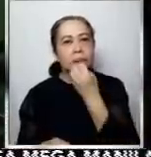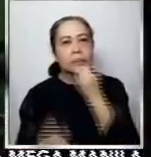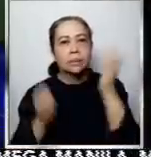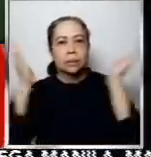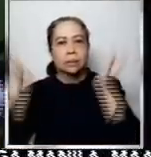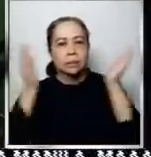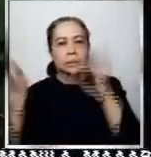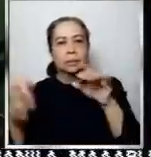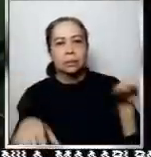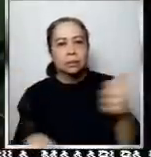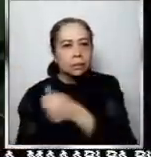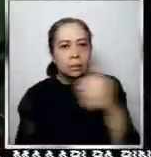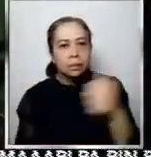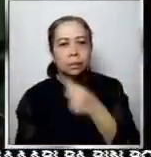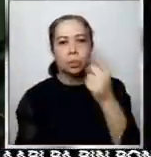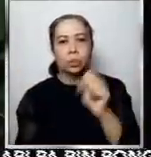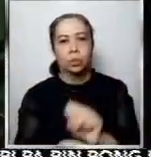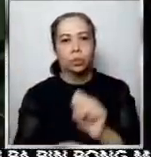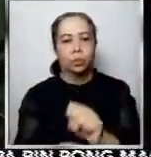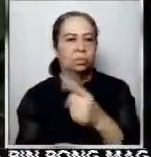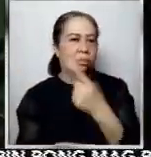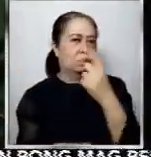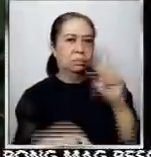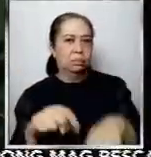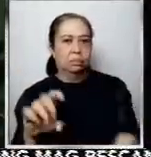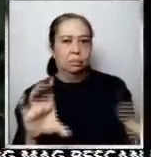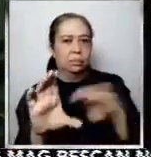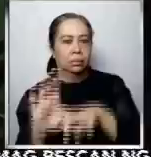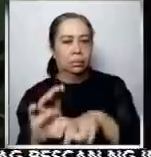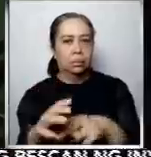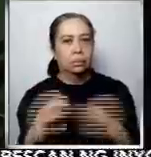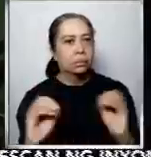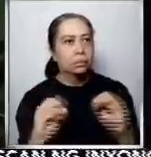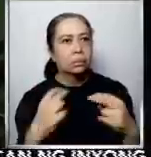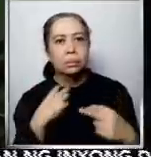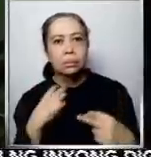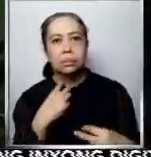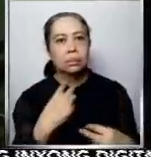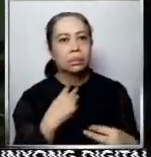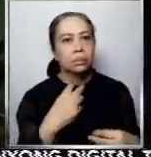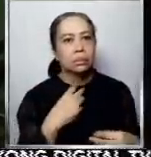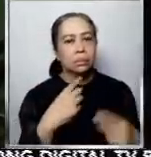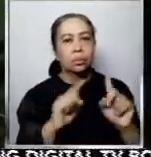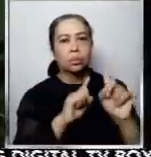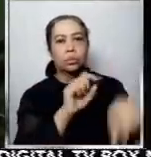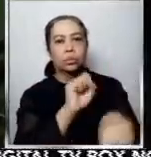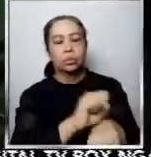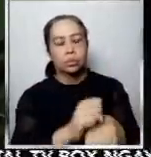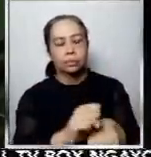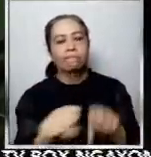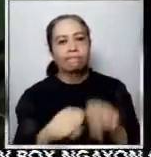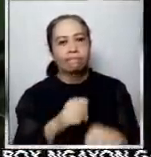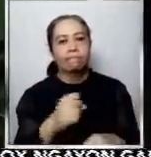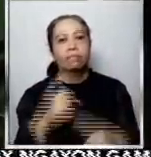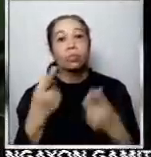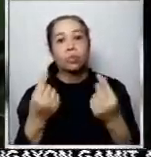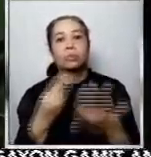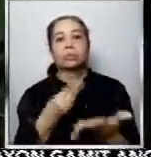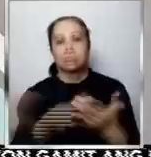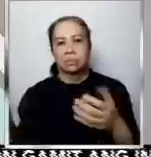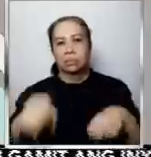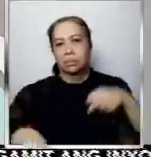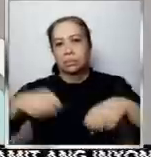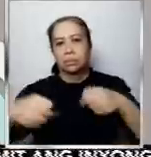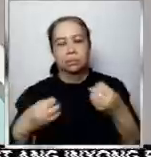dahil wala pong masakyan na sasakyan papuntang trabaho. Kaya bike na lang po. Nagsibilihan po sila ng mga